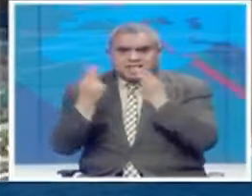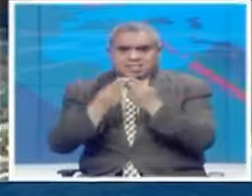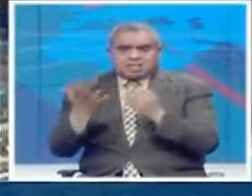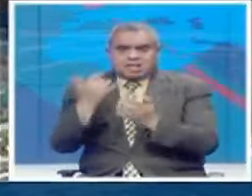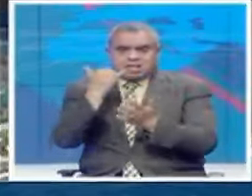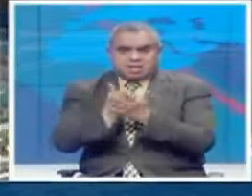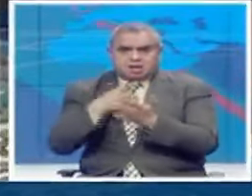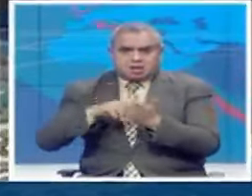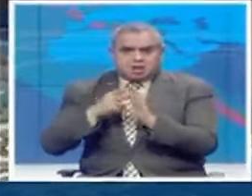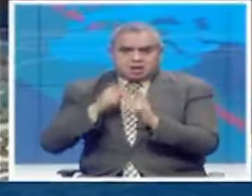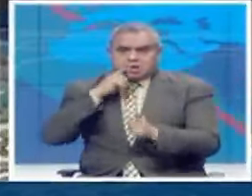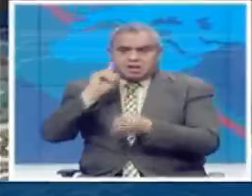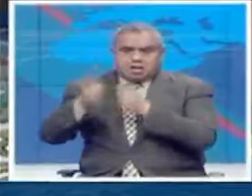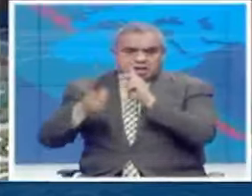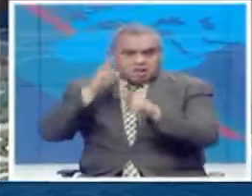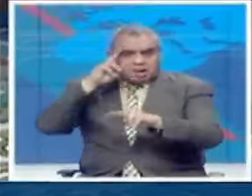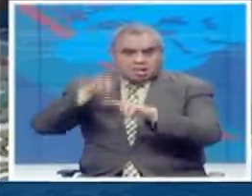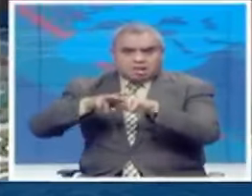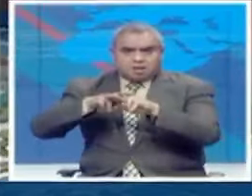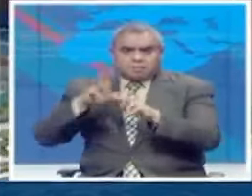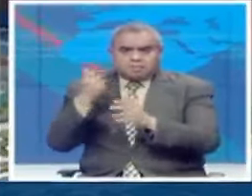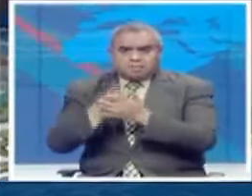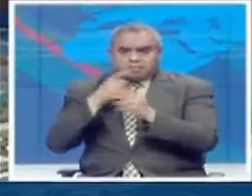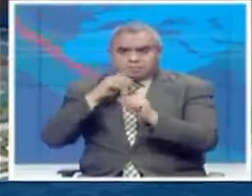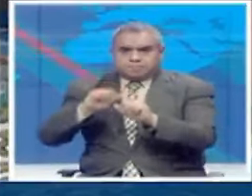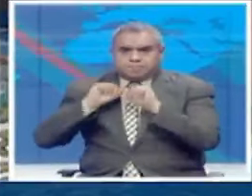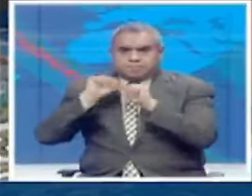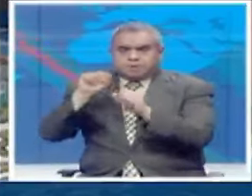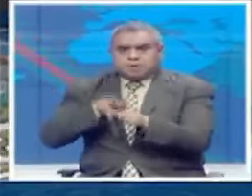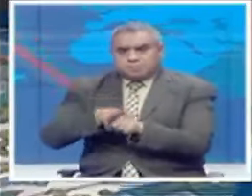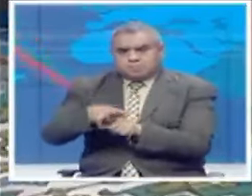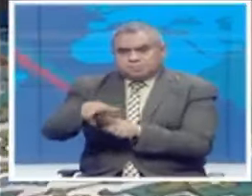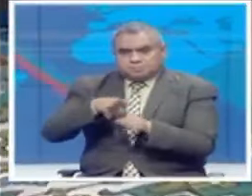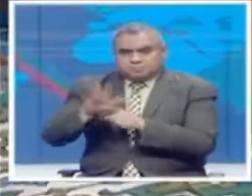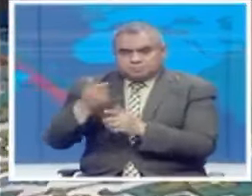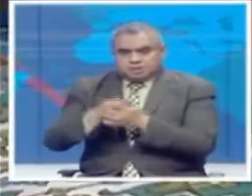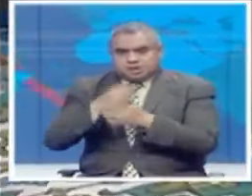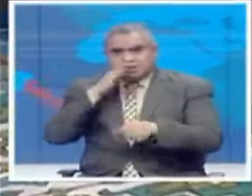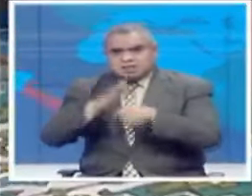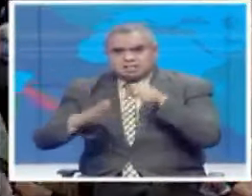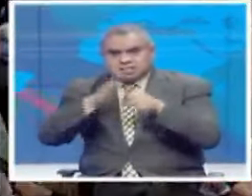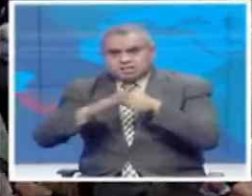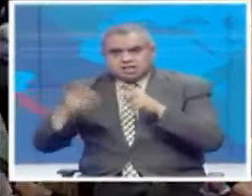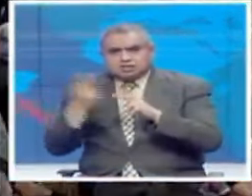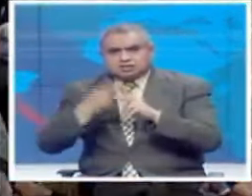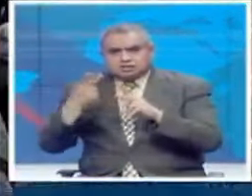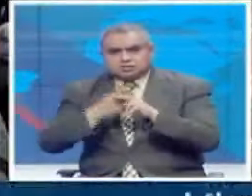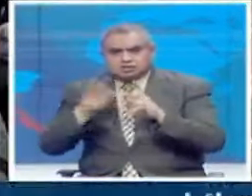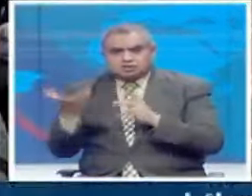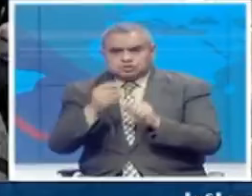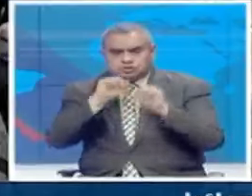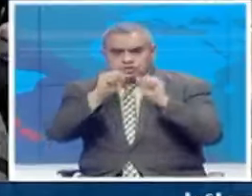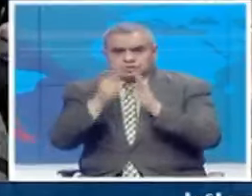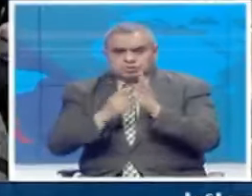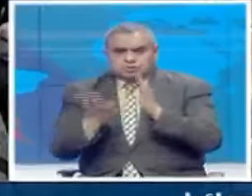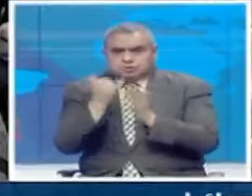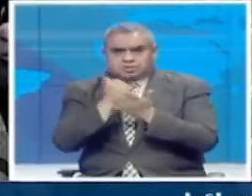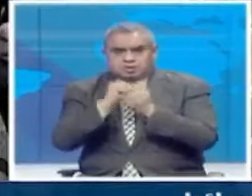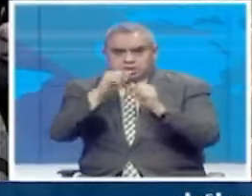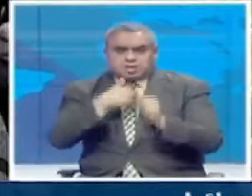الأمر لإسرائيل باتخاذ إجراءات لمنع التحريض المباشر على الإبادة الجماعية في حربها على قطاع